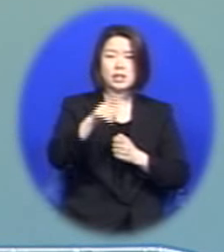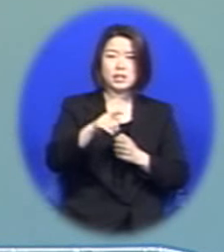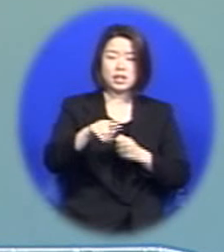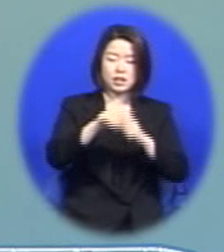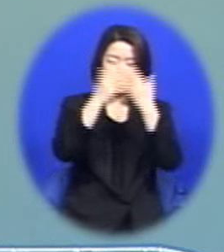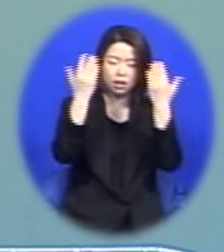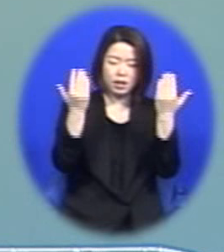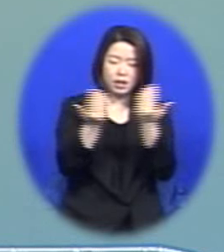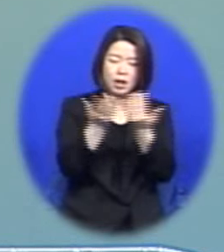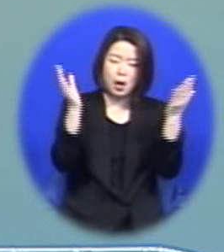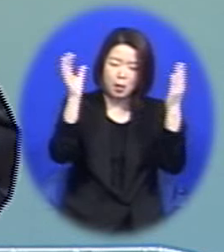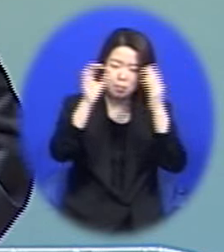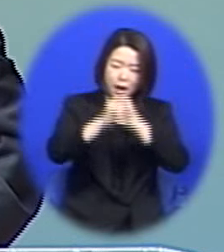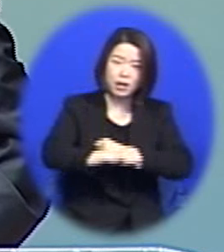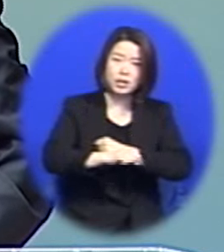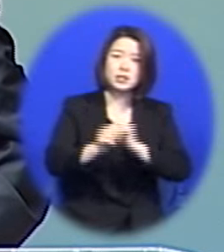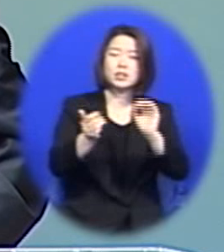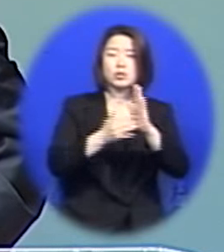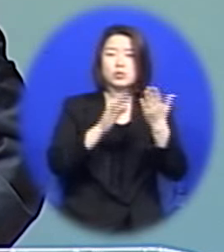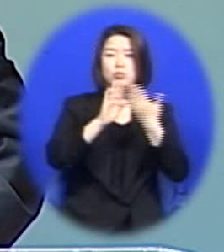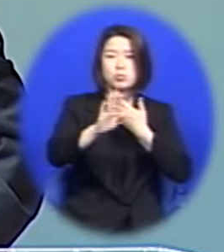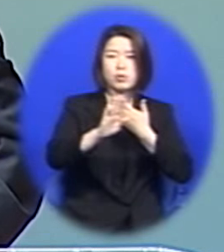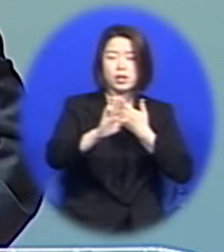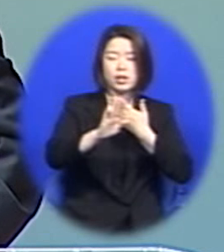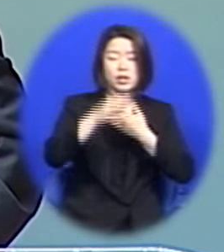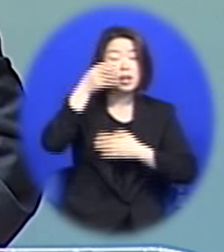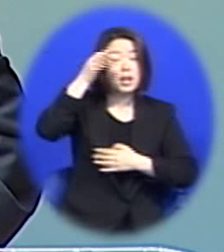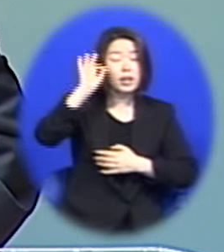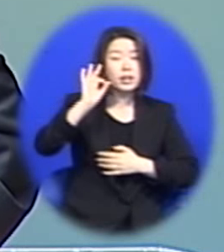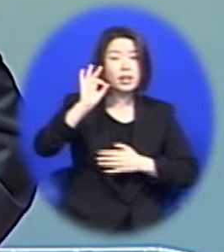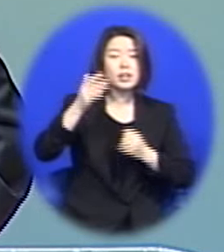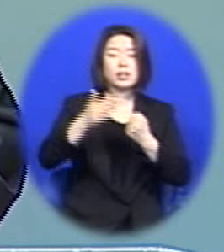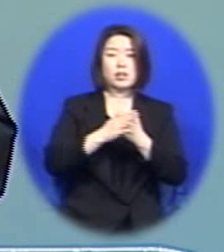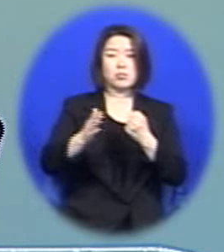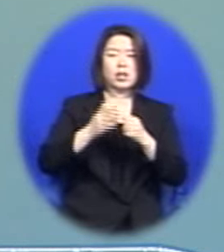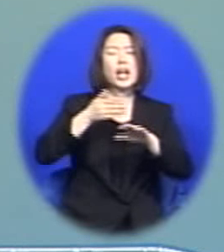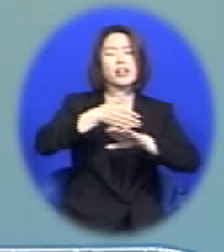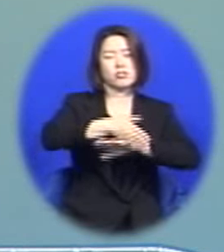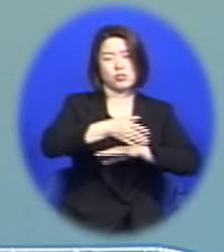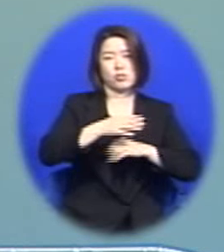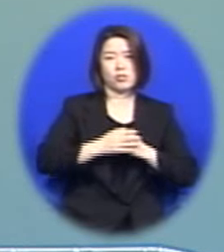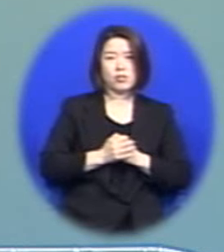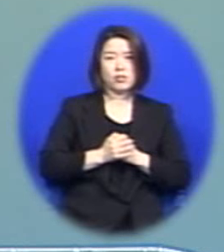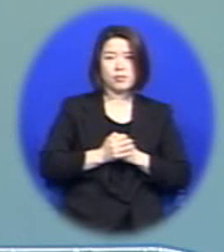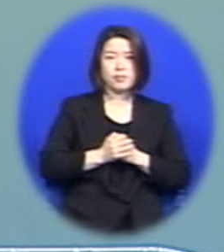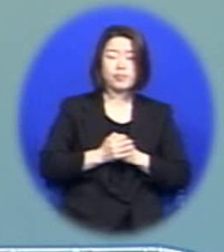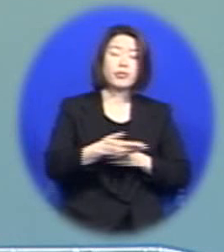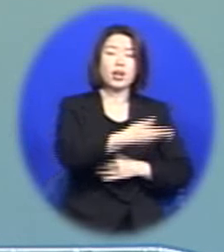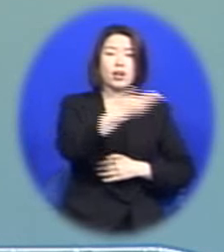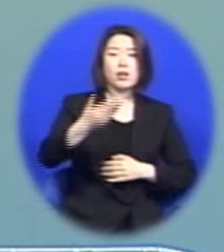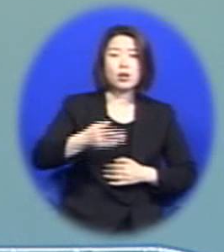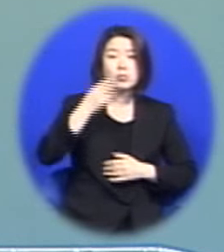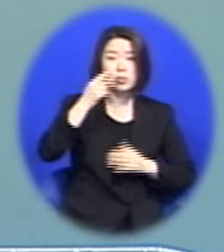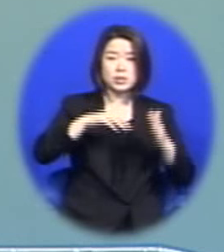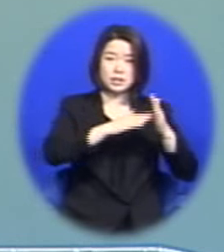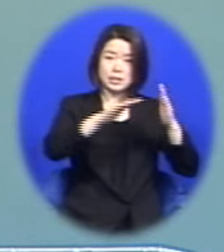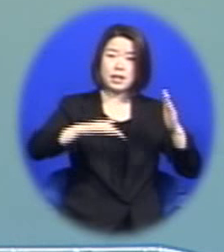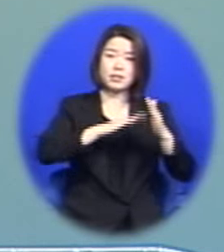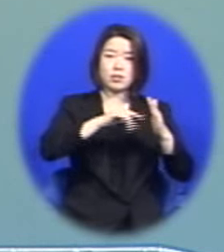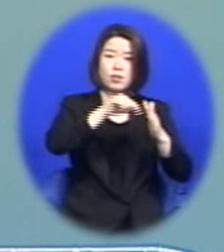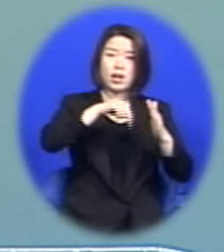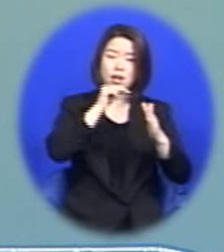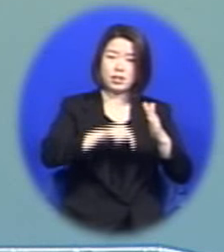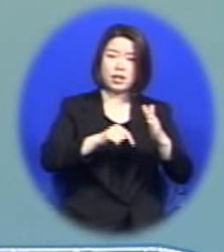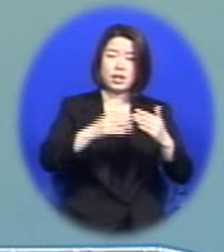망가지고 난 다음에 이제서야 깨닫게 되는 거 여러분 혹시 여러분의 가정에